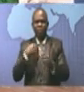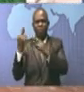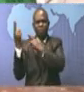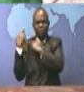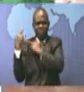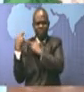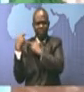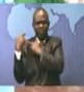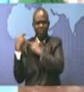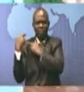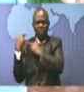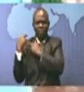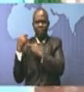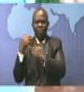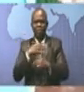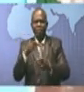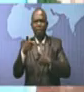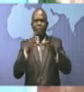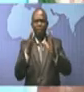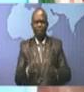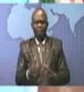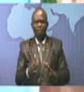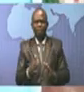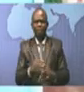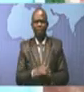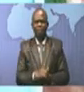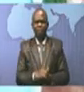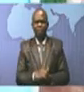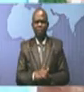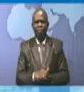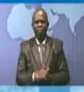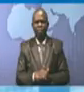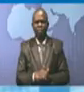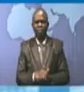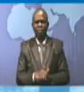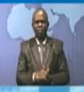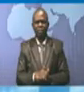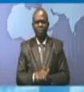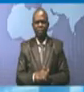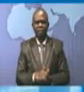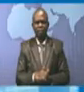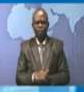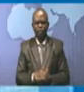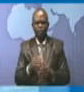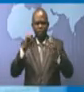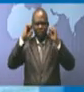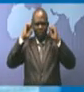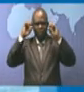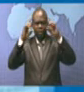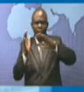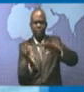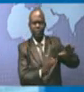de l'enseignement ou d'autres acteurs dans le domaine de l'éducation scolaire. De l'éducation, parlons à